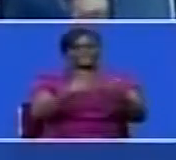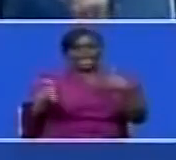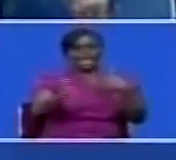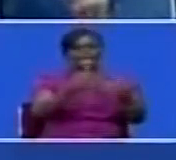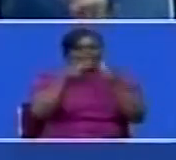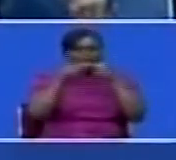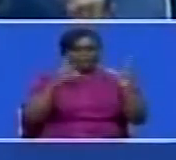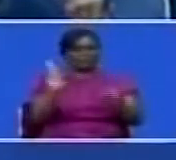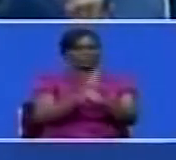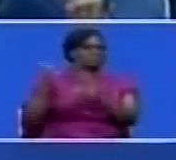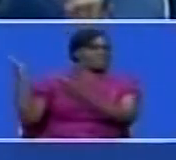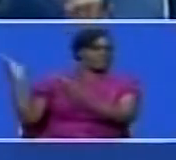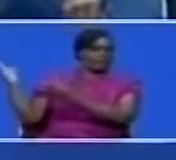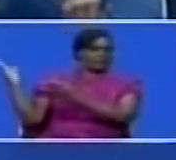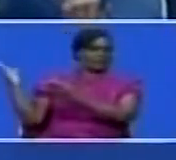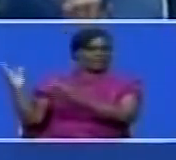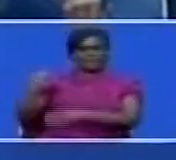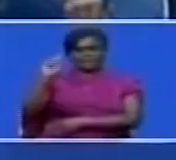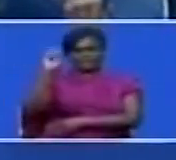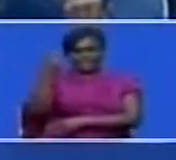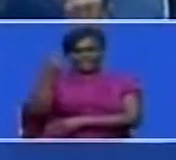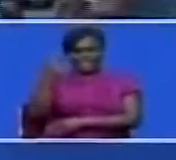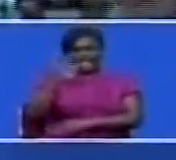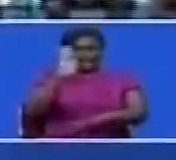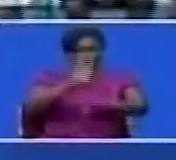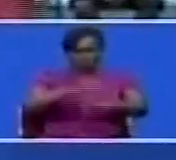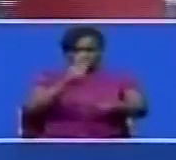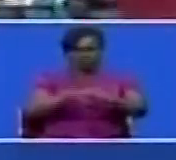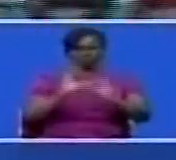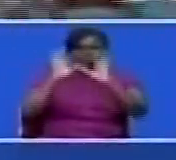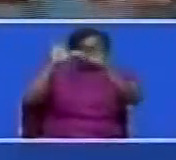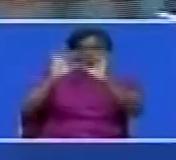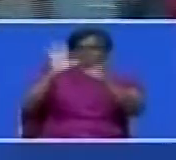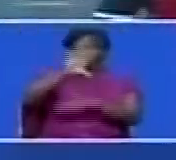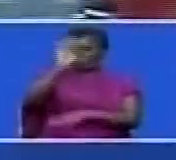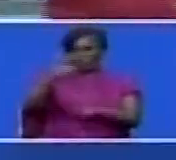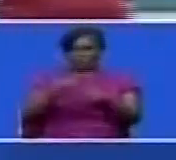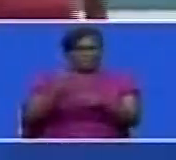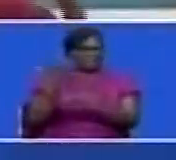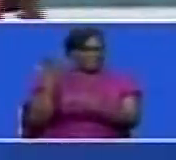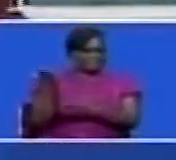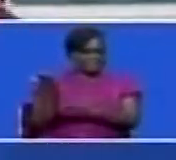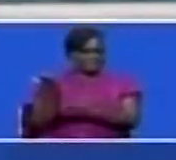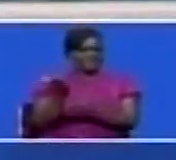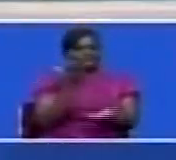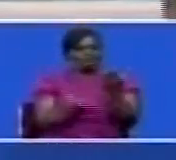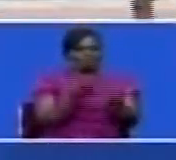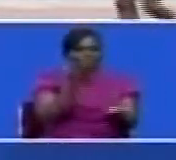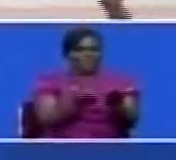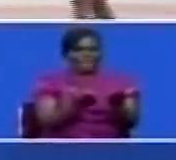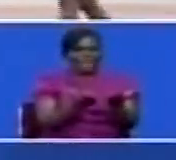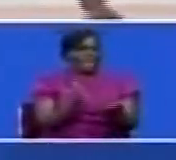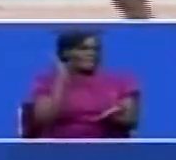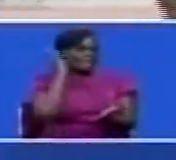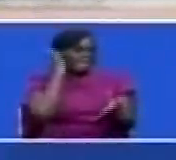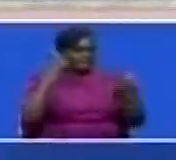katika mchezo huo. Nyota ya Kenya imekuwa iking'aa katika anga za voliboli barani, lakini hao ni kinyume ikilinganishwa na voliboli ya